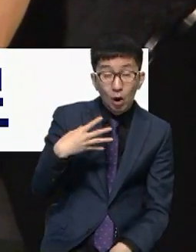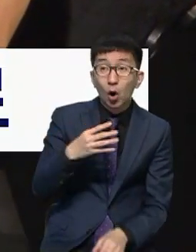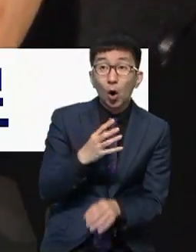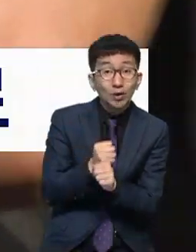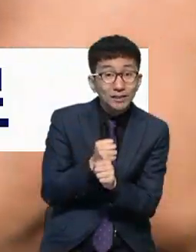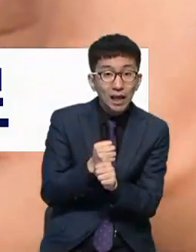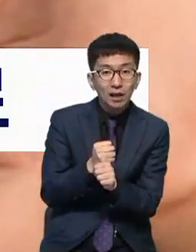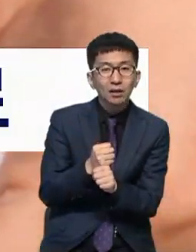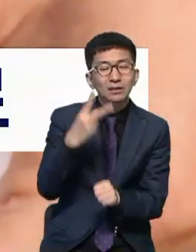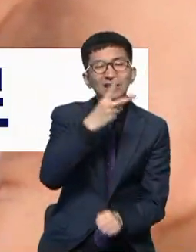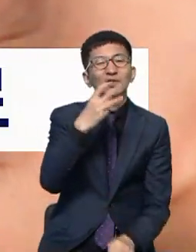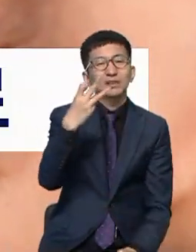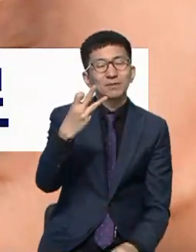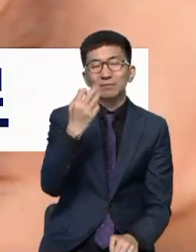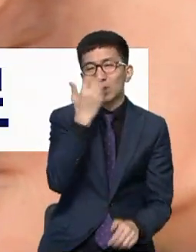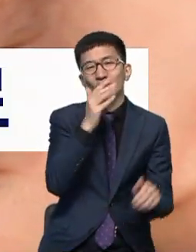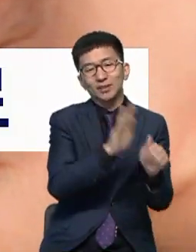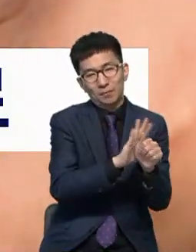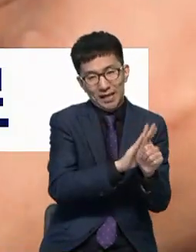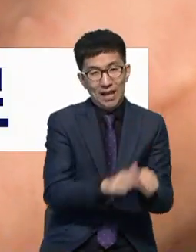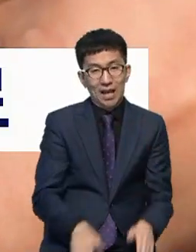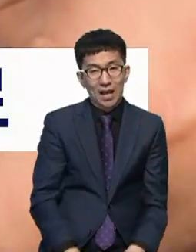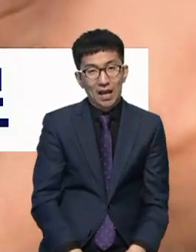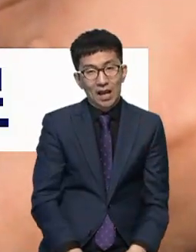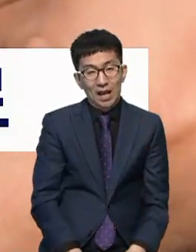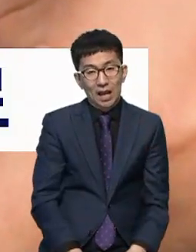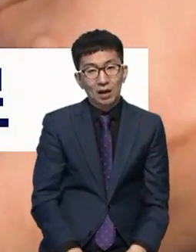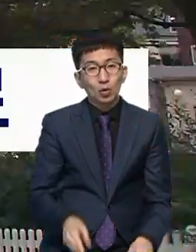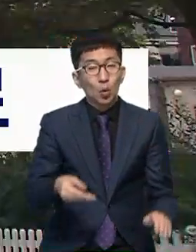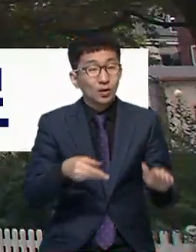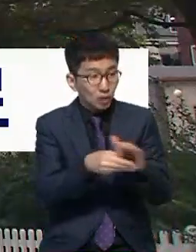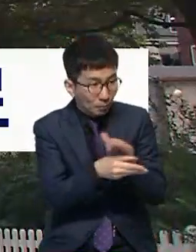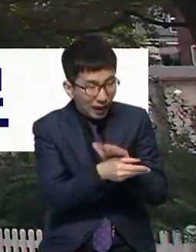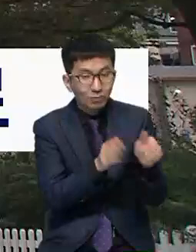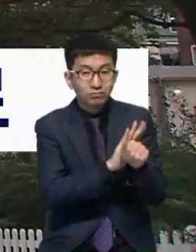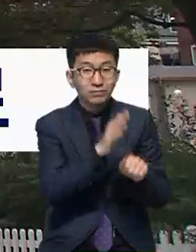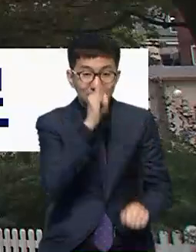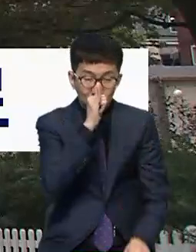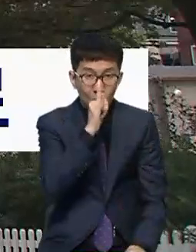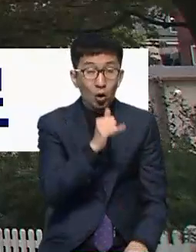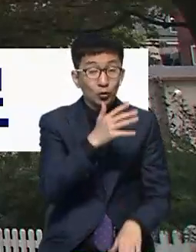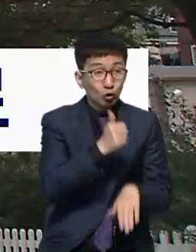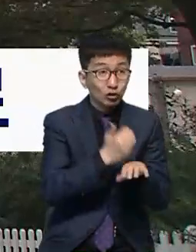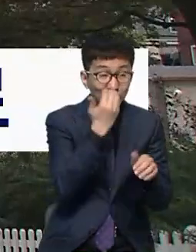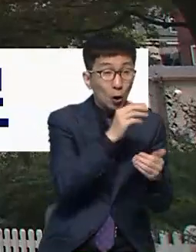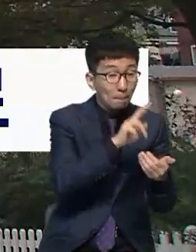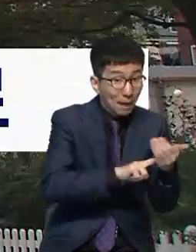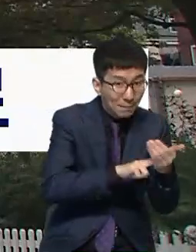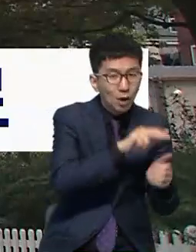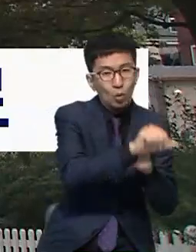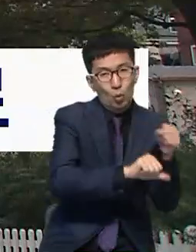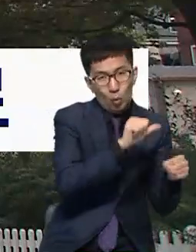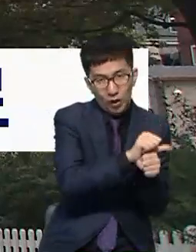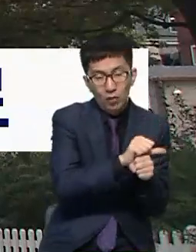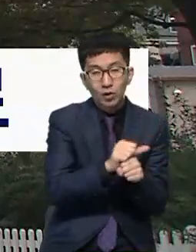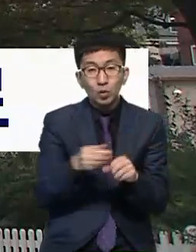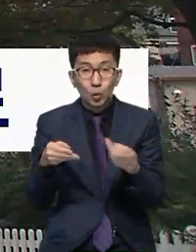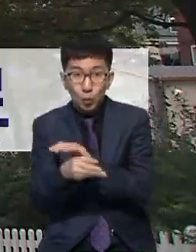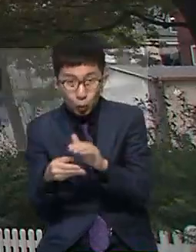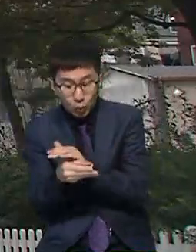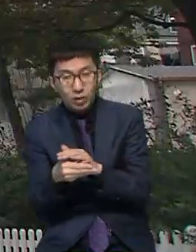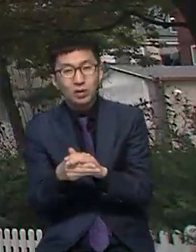시점은 2013년으로 공소시효가 각각 5년과 7년인 성매매처벌법과 알선수재, 직권남용 혐의는